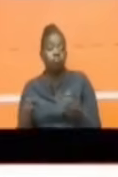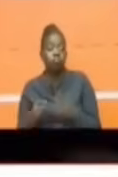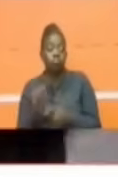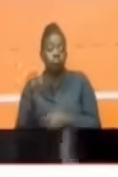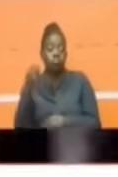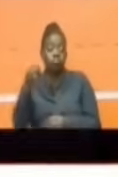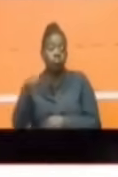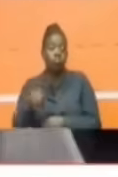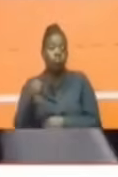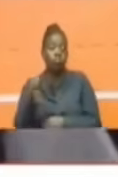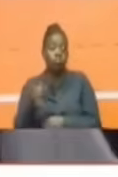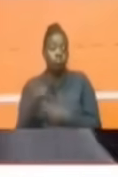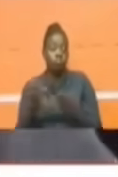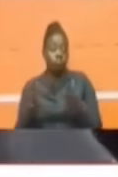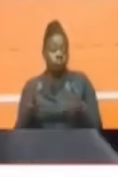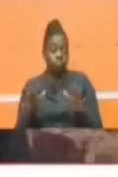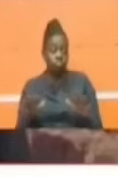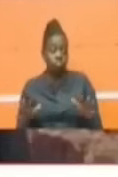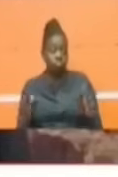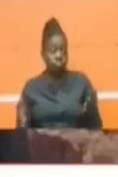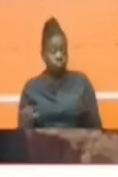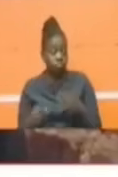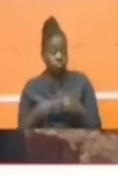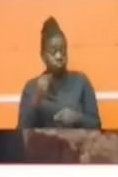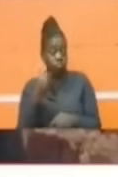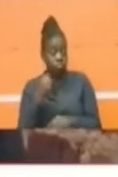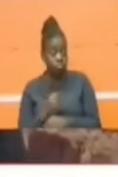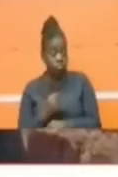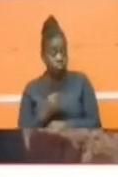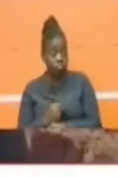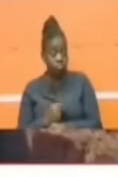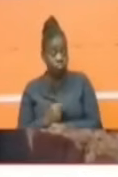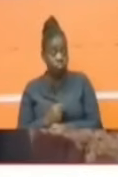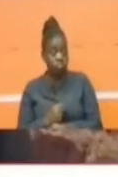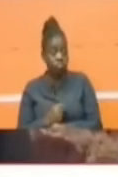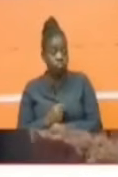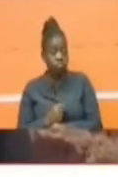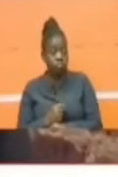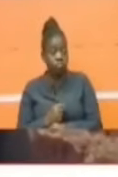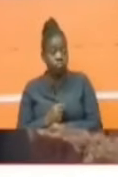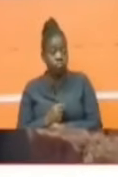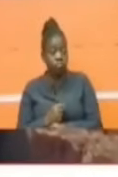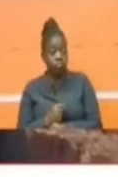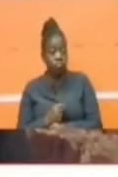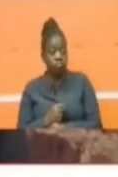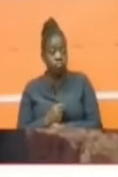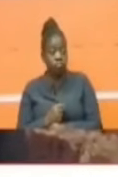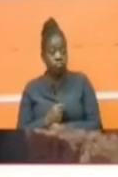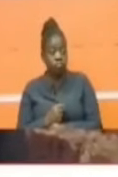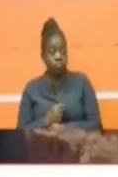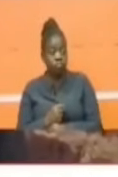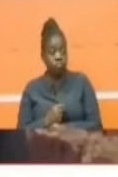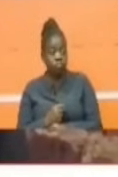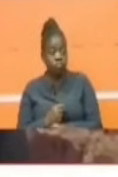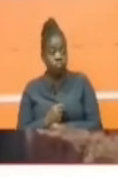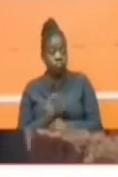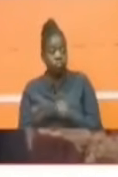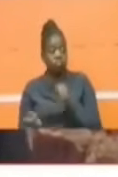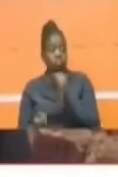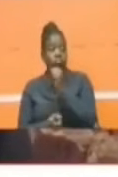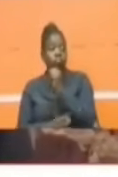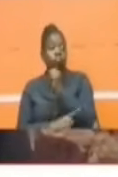mkabuyonjo Nga mazo kutawotali Omkwezisa? Ya Alamana omkwezisa